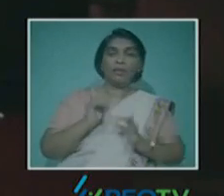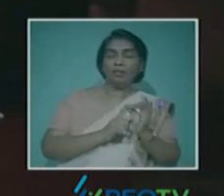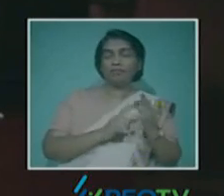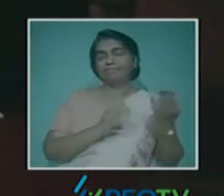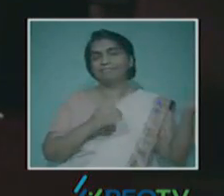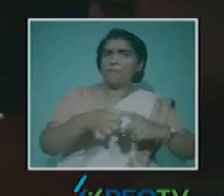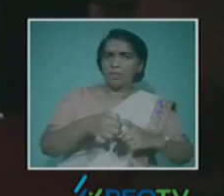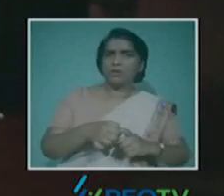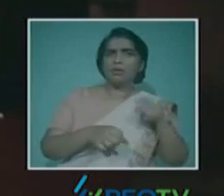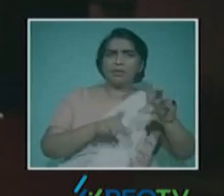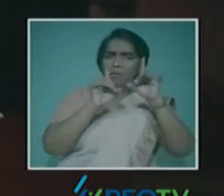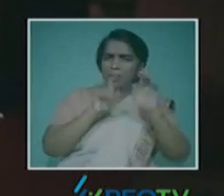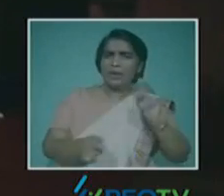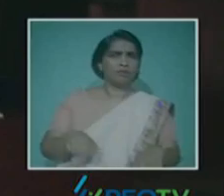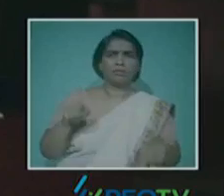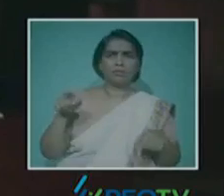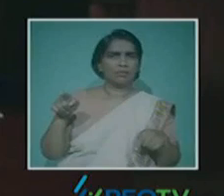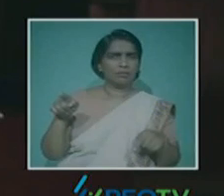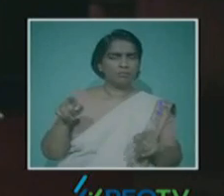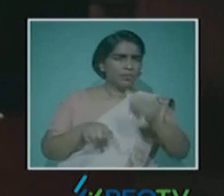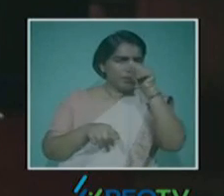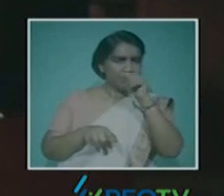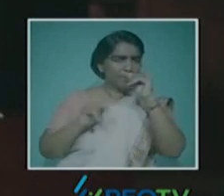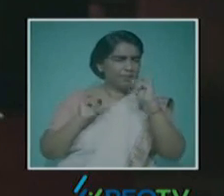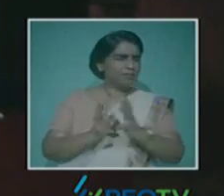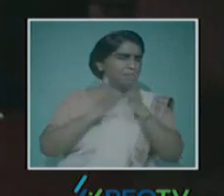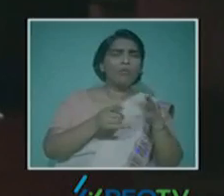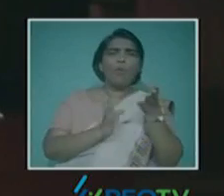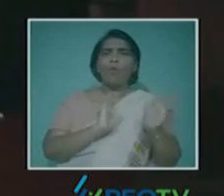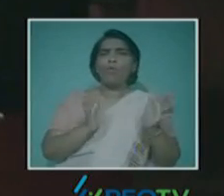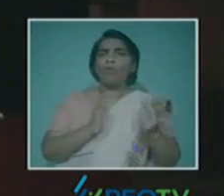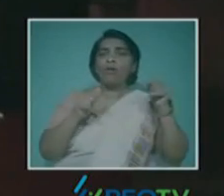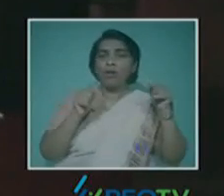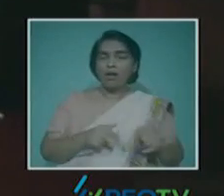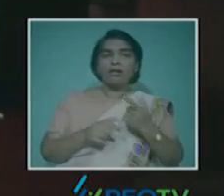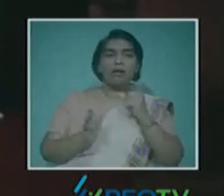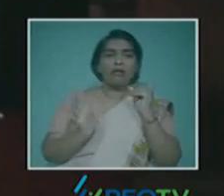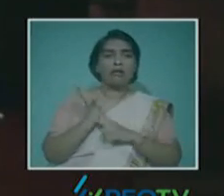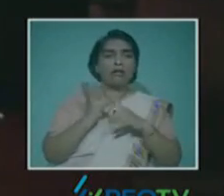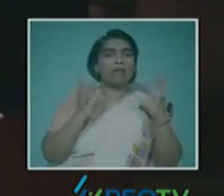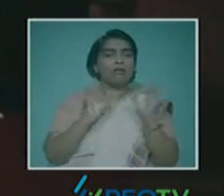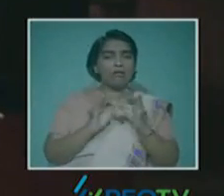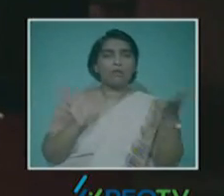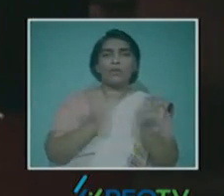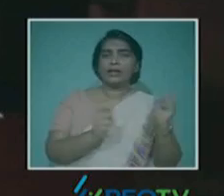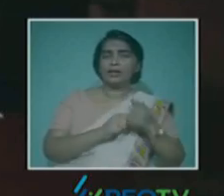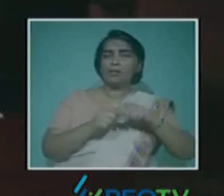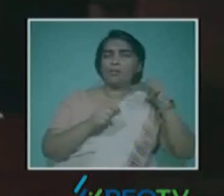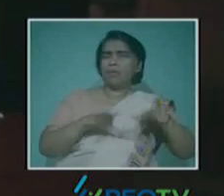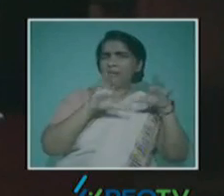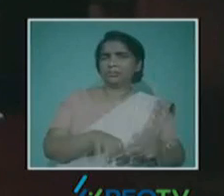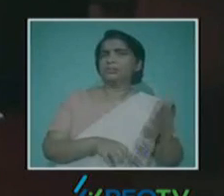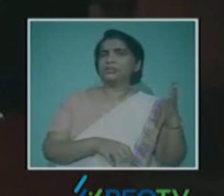එක්කෝ ඔලොක්කුවට දා ගන්නවා. ක්‍රිකට් පාලක මණ්ඩලය අද වංචා සහිත ගුහාවක් බවට පත් වෙලා තියෙනවා. අද බුකී කාරේන්ට යටත්වෙච්ච ක්‍රිකට් පාලක මණ්ඩලයක් තියෙන්නේ.